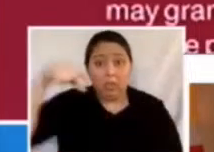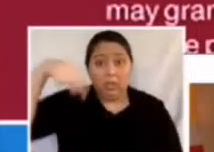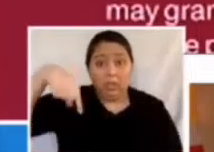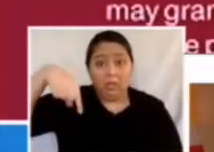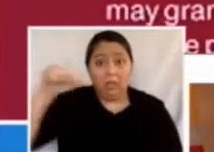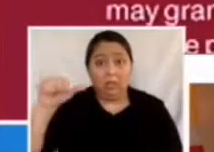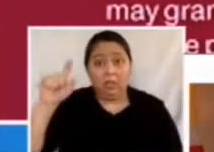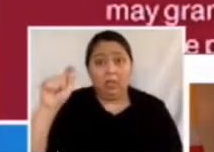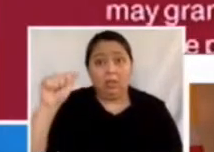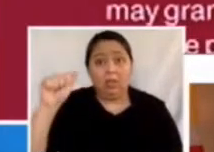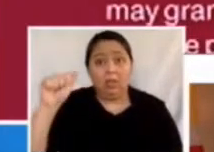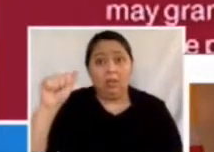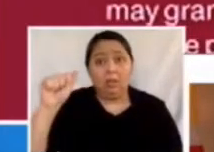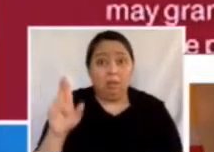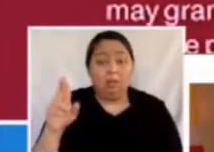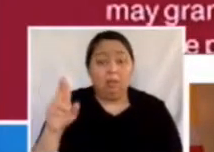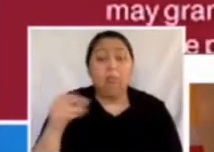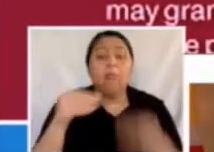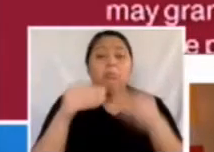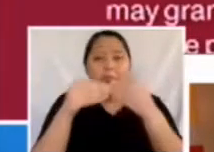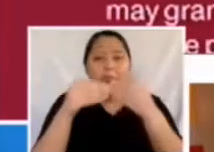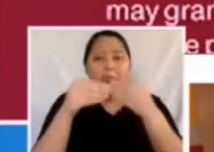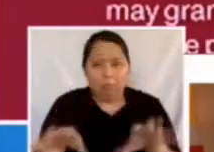and Labor and Social Affairs itong